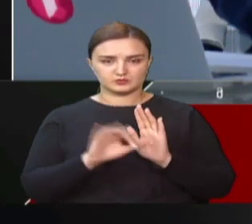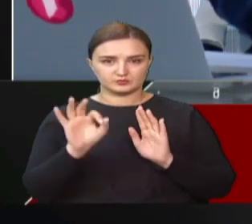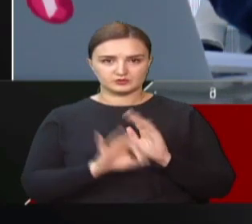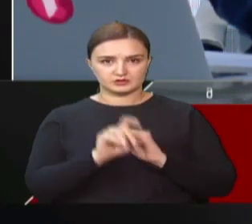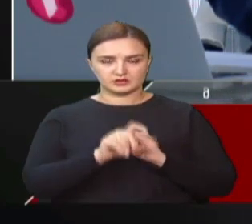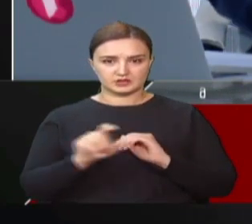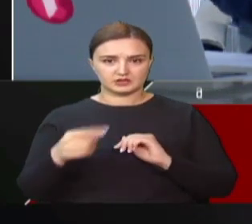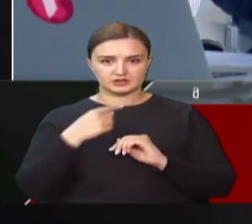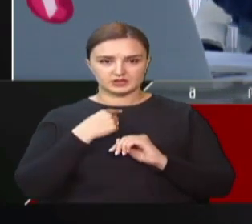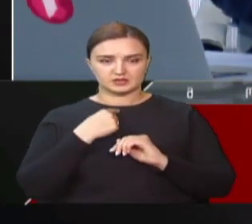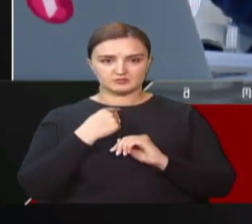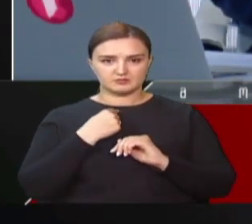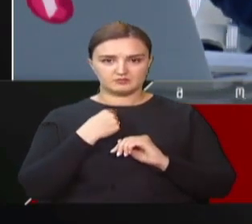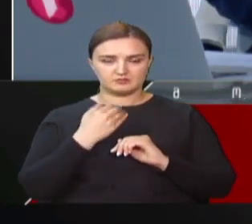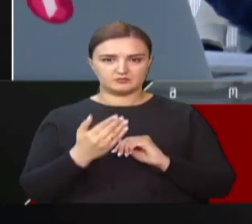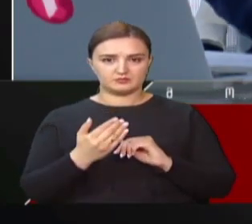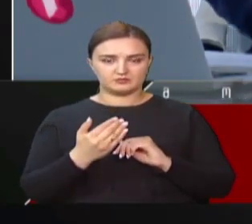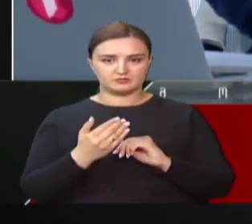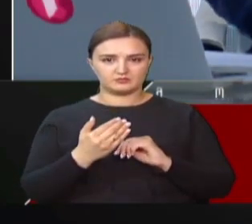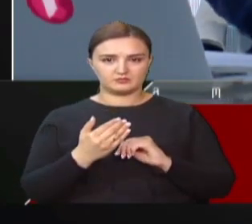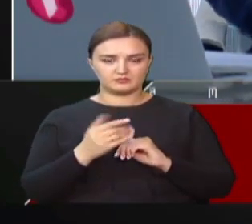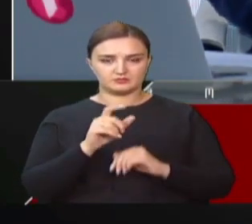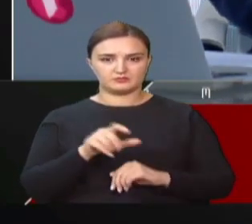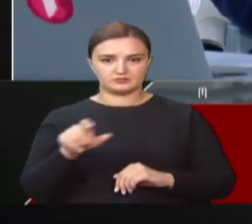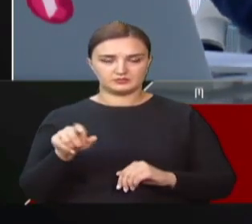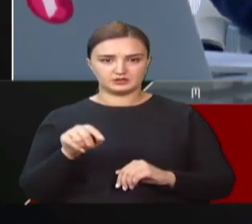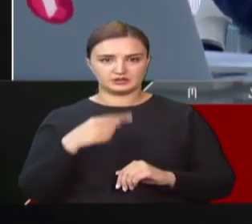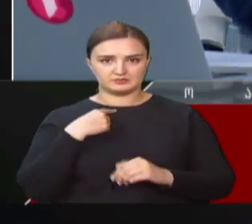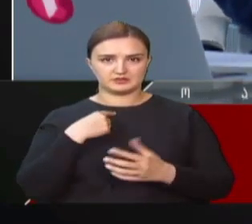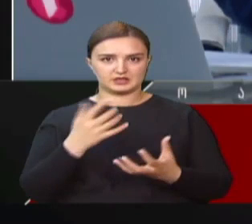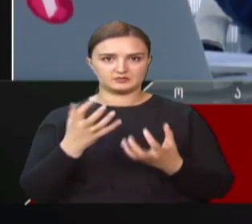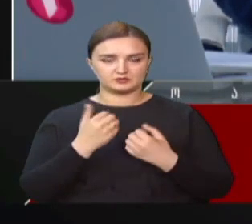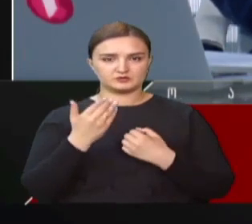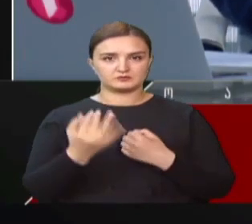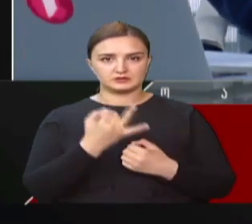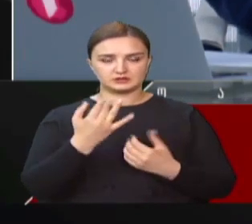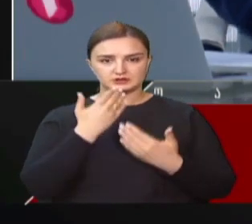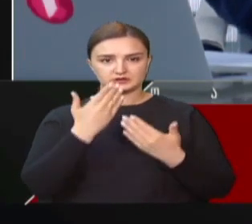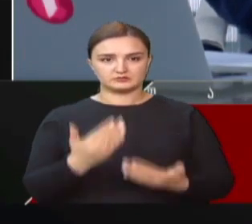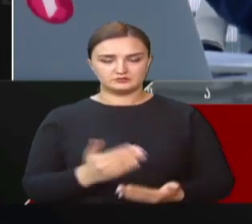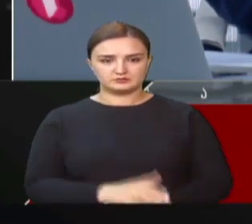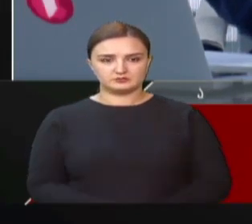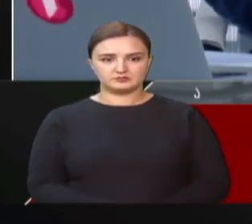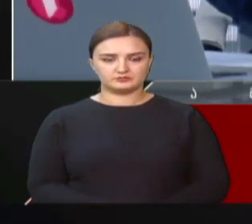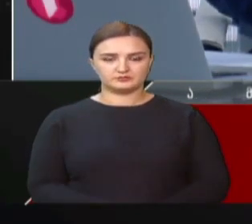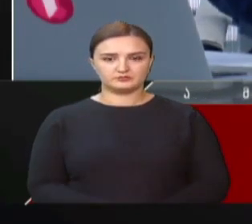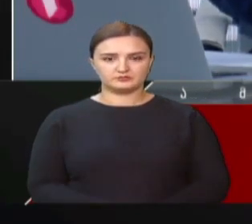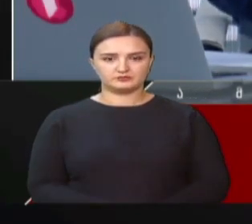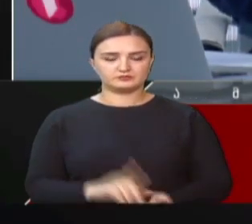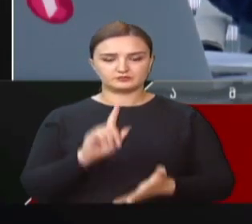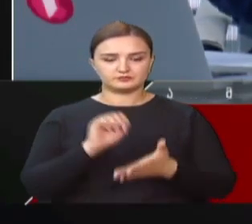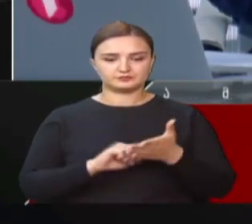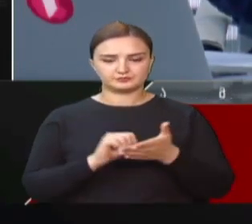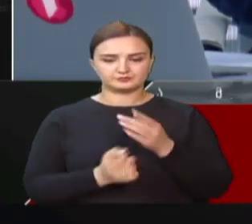ამომრჩევლის ხმების წამოღებაში, გადაუწყვეტელი ამომრჩევლის ხმების წამოღებაში. მაინტერესებს, რა იწვევს, რომ